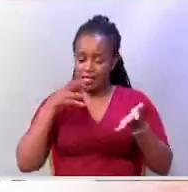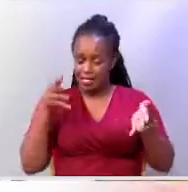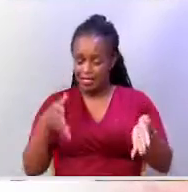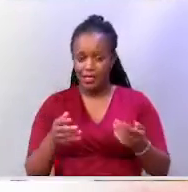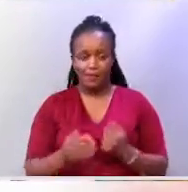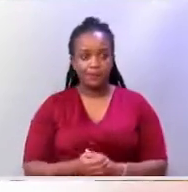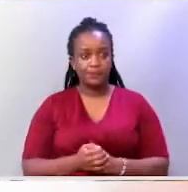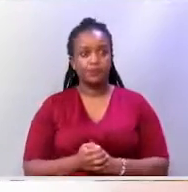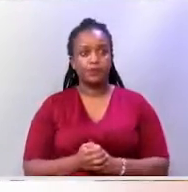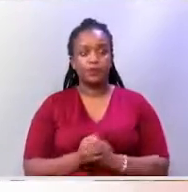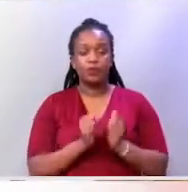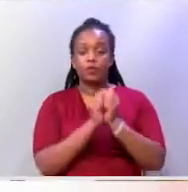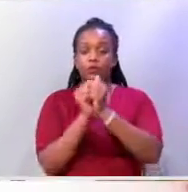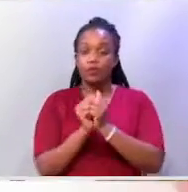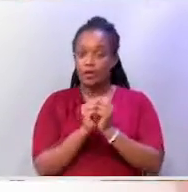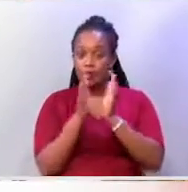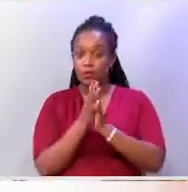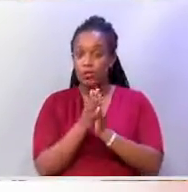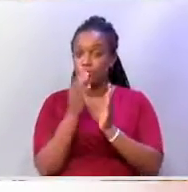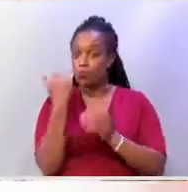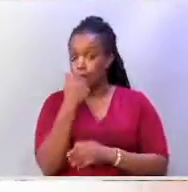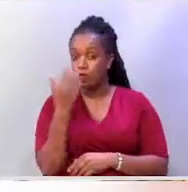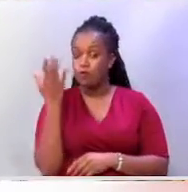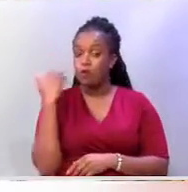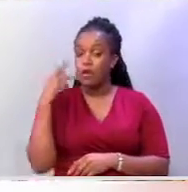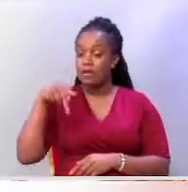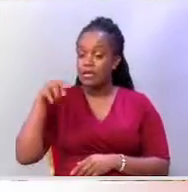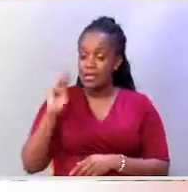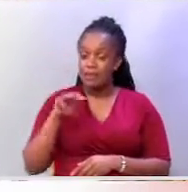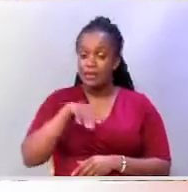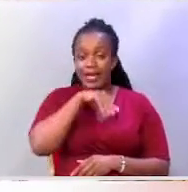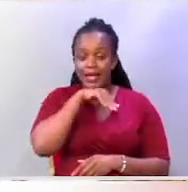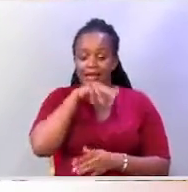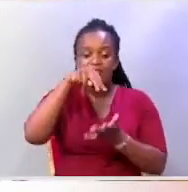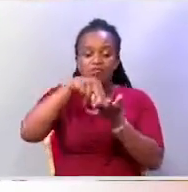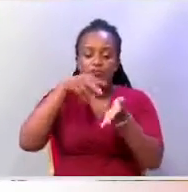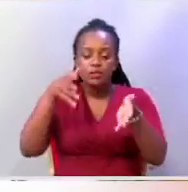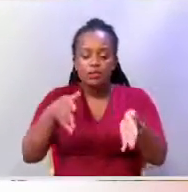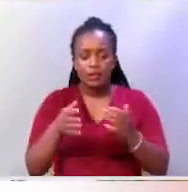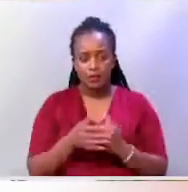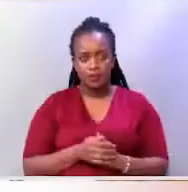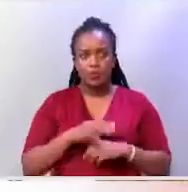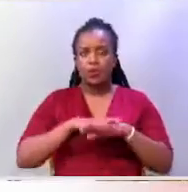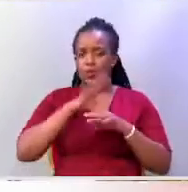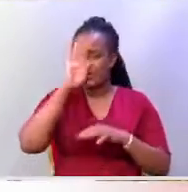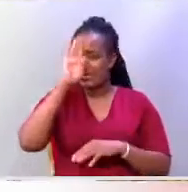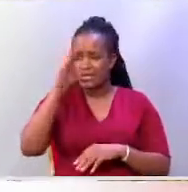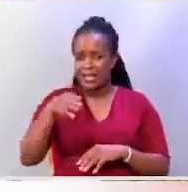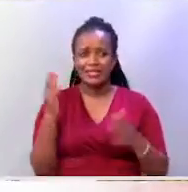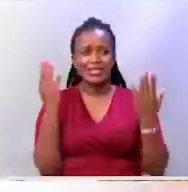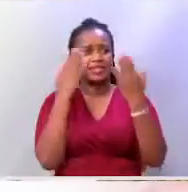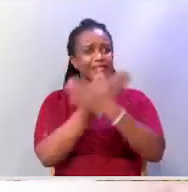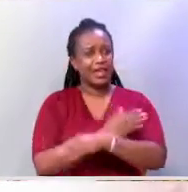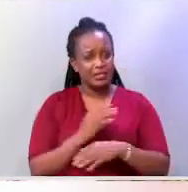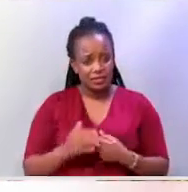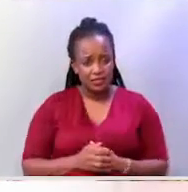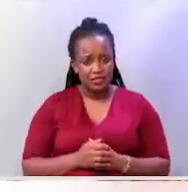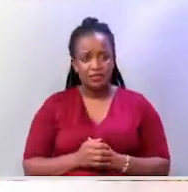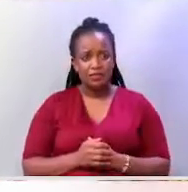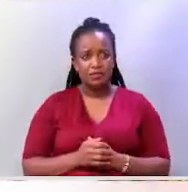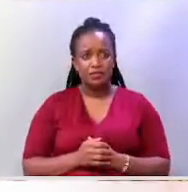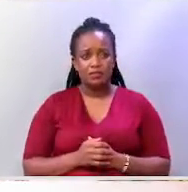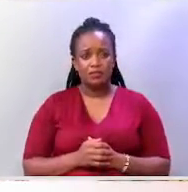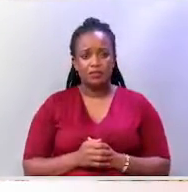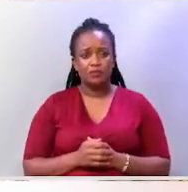na Prime Minister Raila Odinga. Wamesimama hapo. Sunday tulikuwa hapo usiku kwa tukipita pita hapo